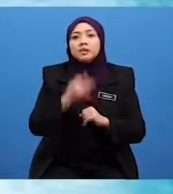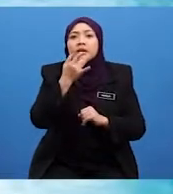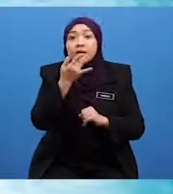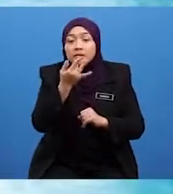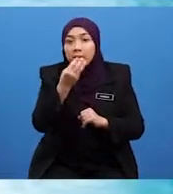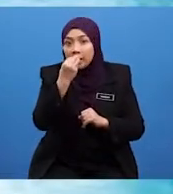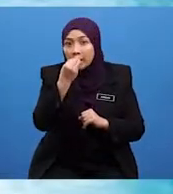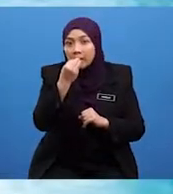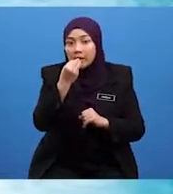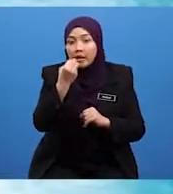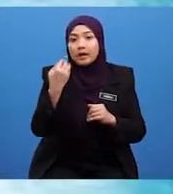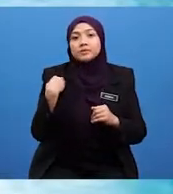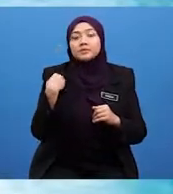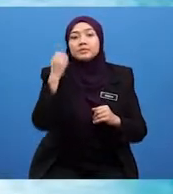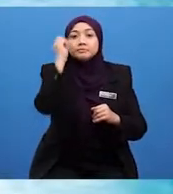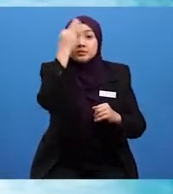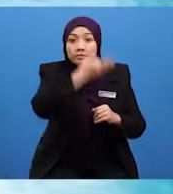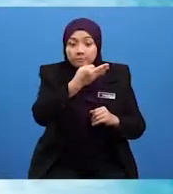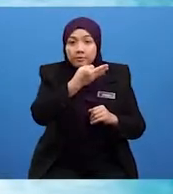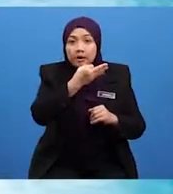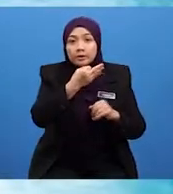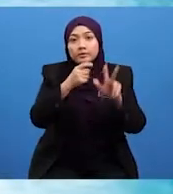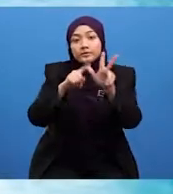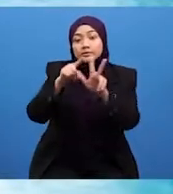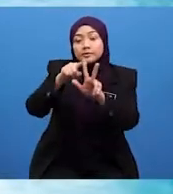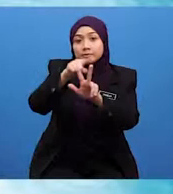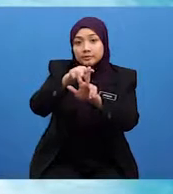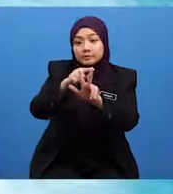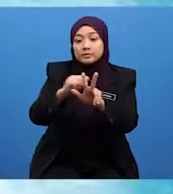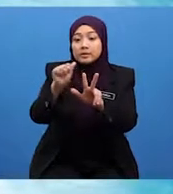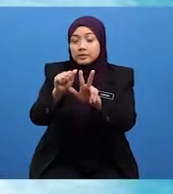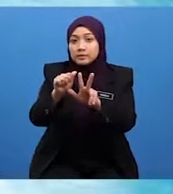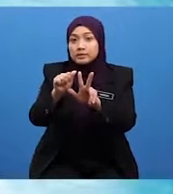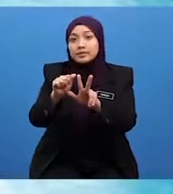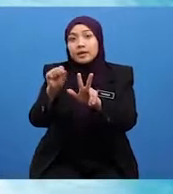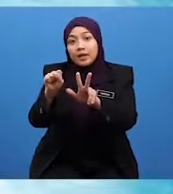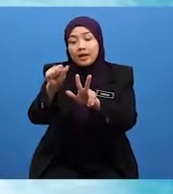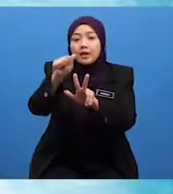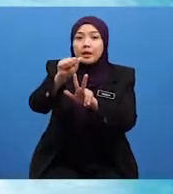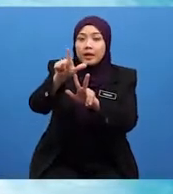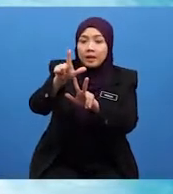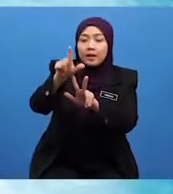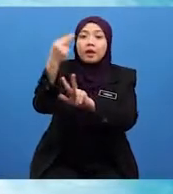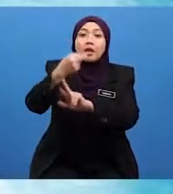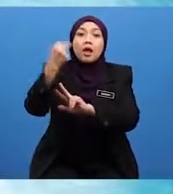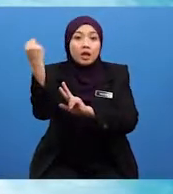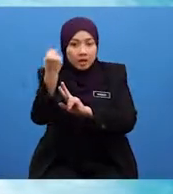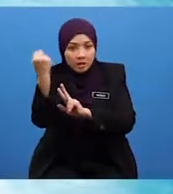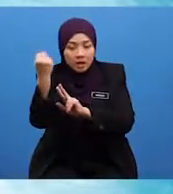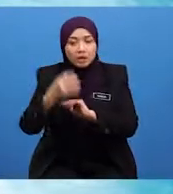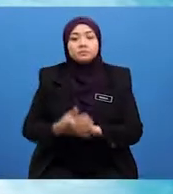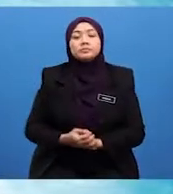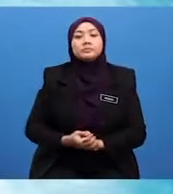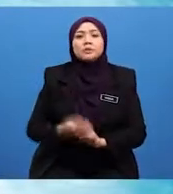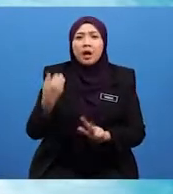sifat kimia makanan, iaitu asid, alkali dan neutral. Ada makanan yang